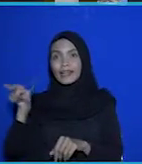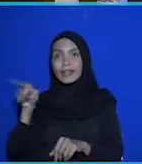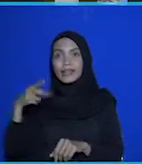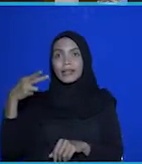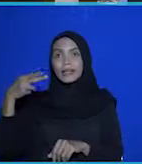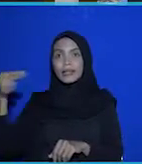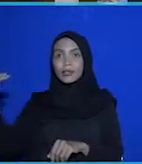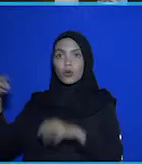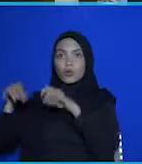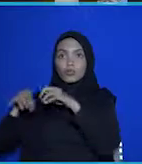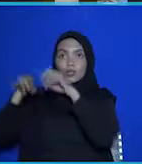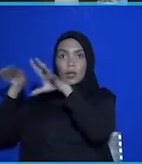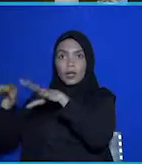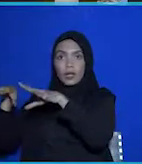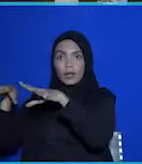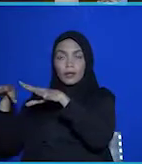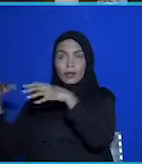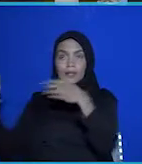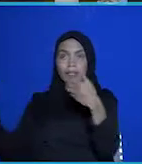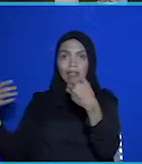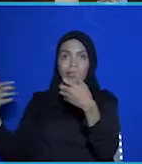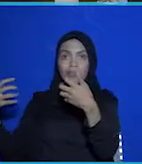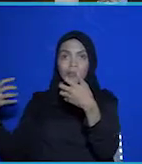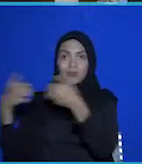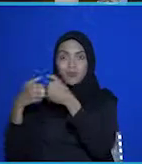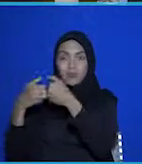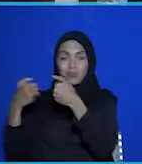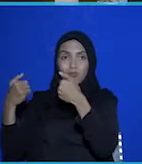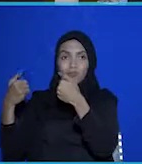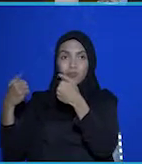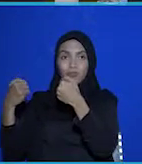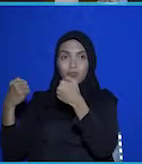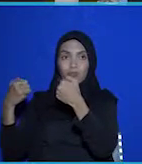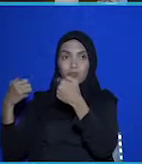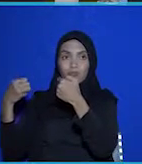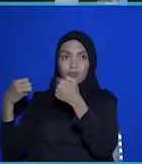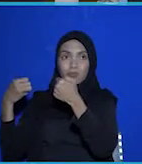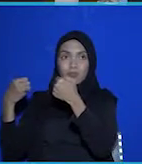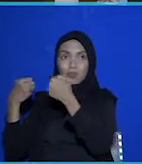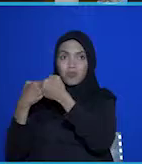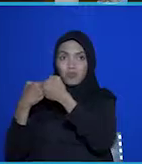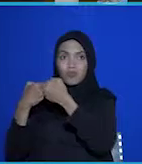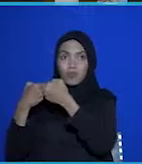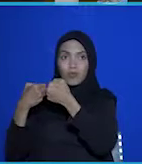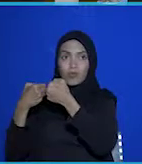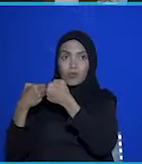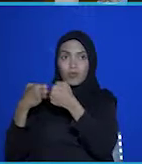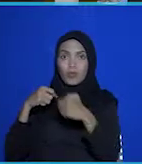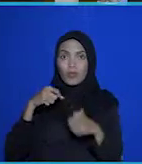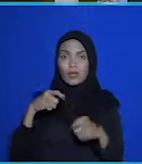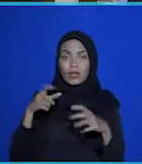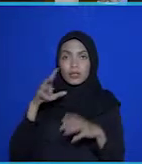itu lempeng samudra Indo-Australia, menumbuk, ada yang mengatakan sebelah kiri itu